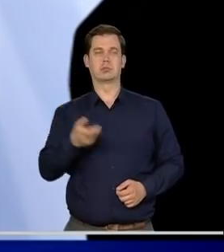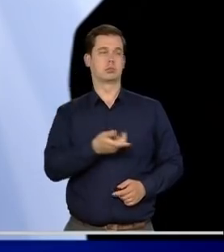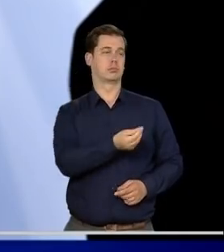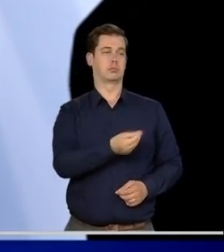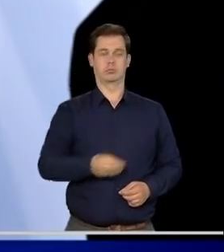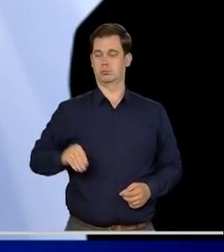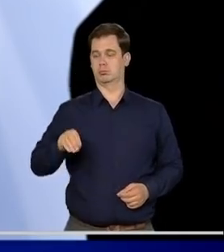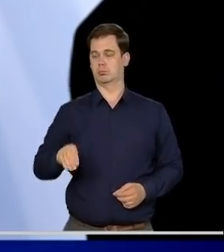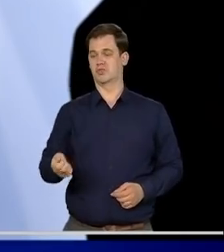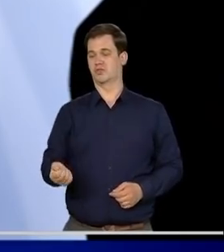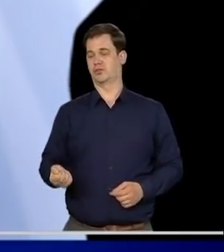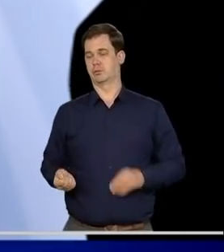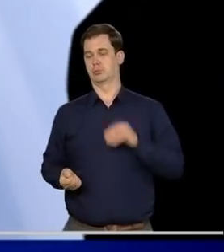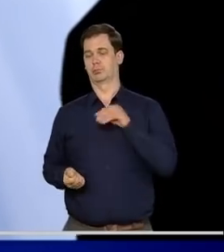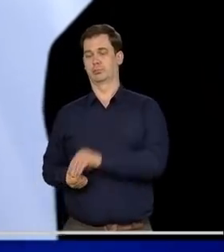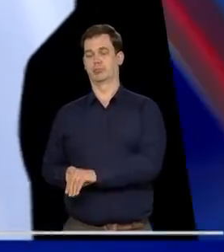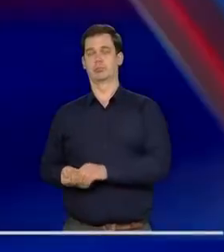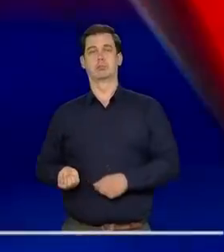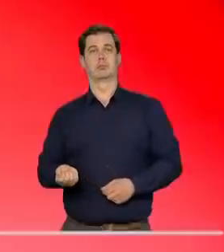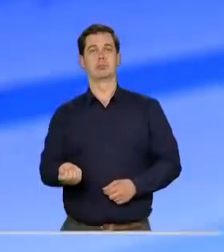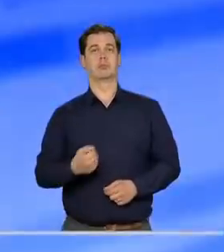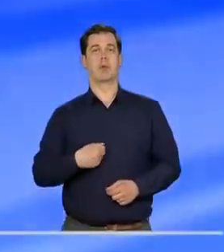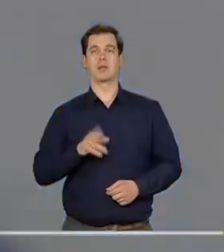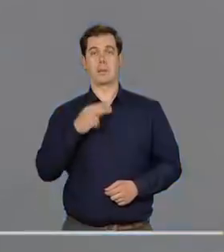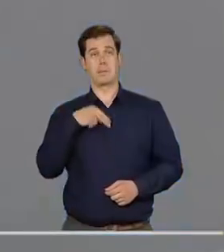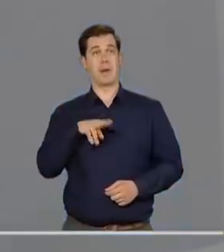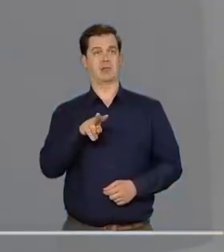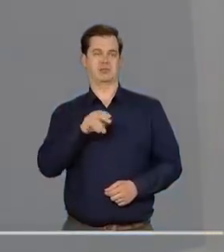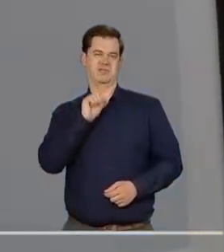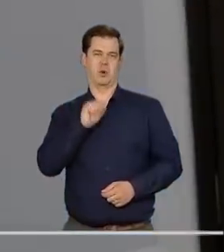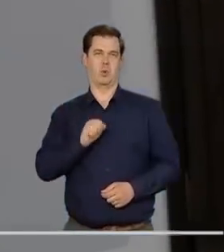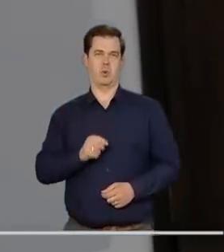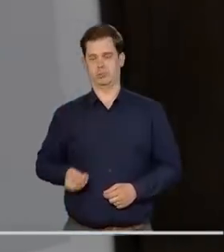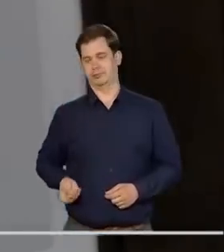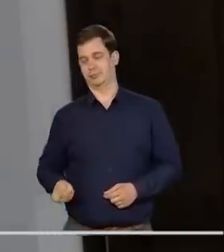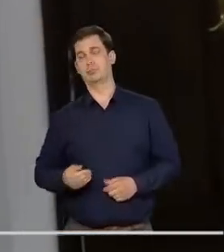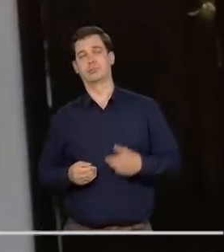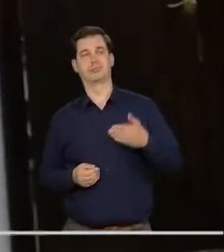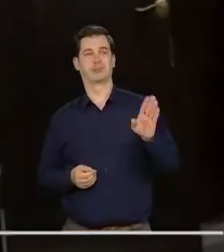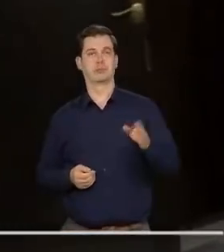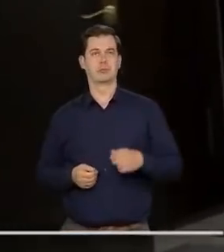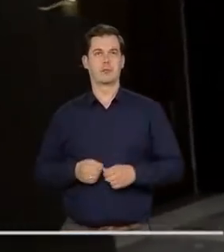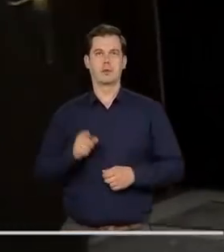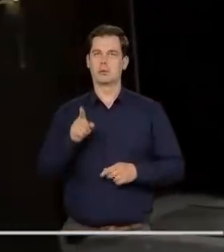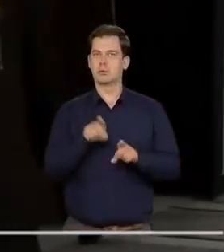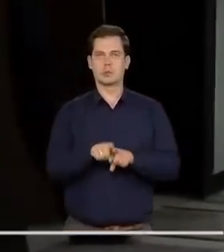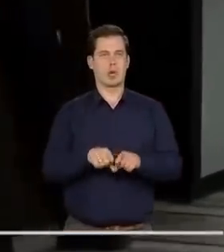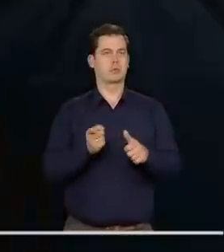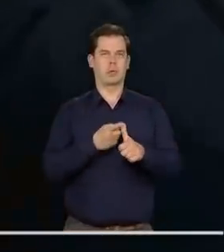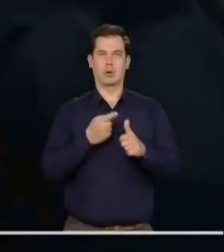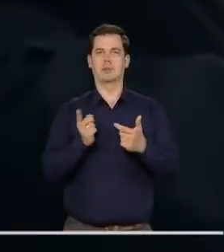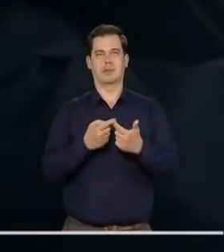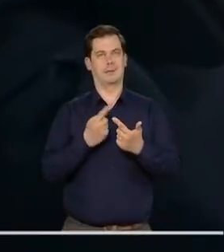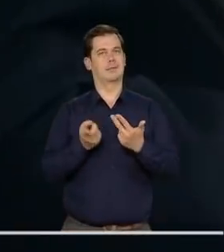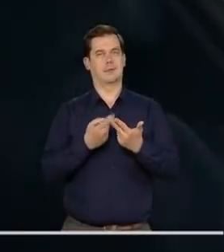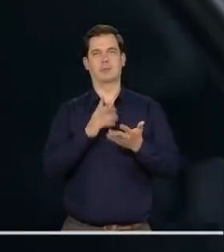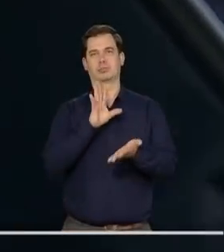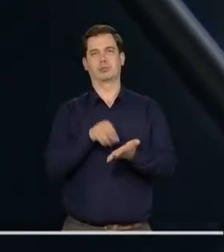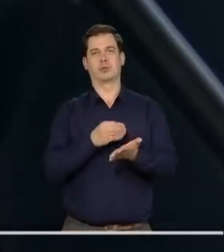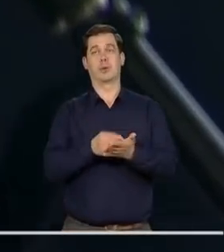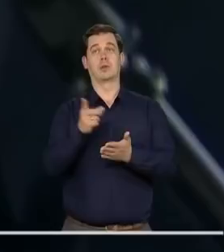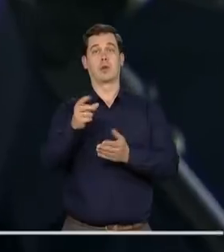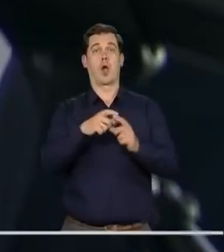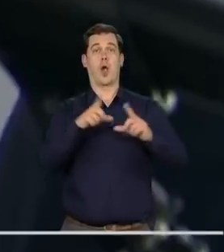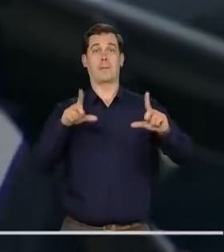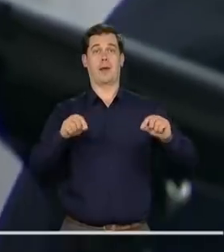szuflady, zamknął i nawet się specjalnie na mnie nie spojrzał. We wszystkich relacjach powtarzają się te same elementy. Doktor Grodzki, koperta